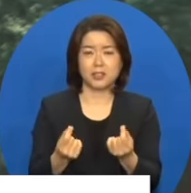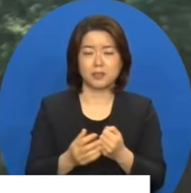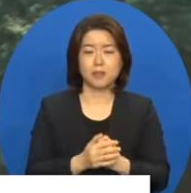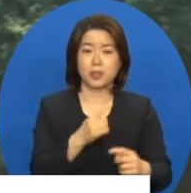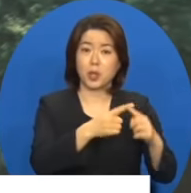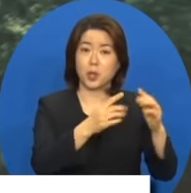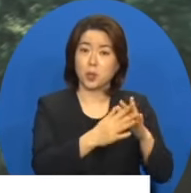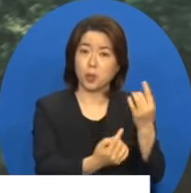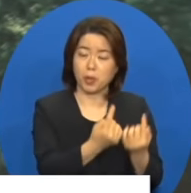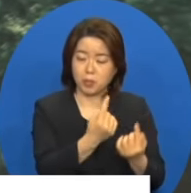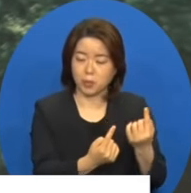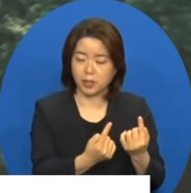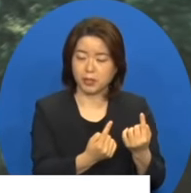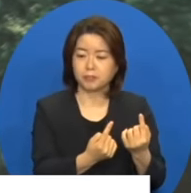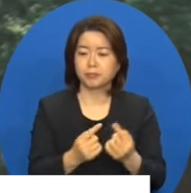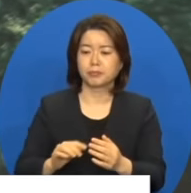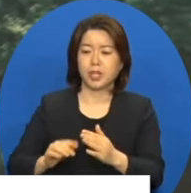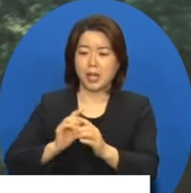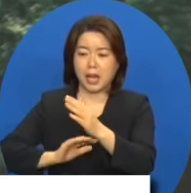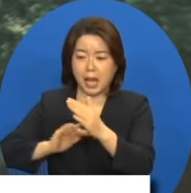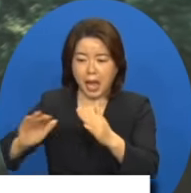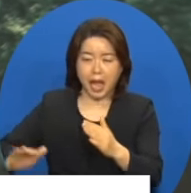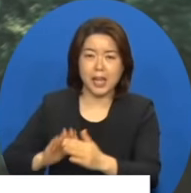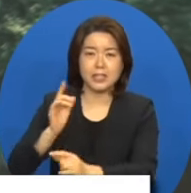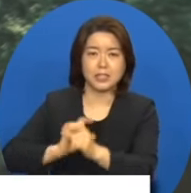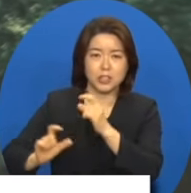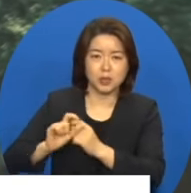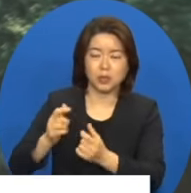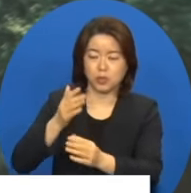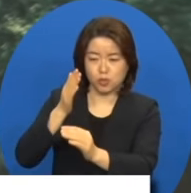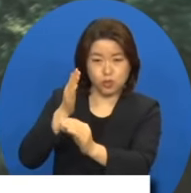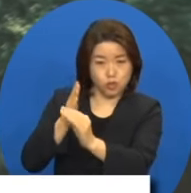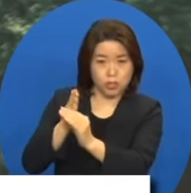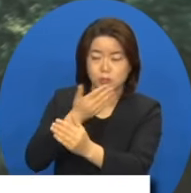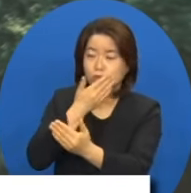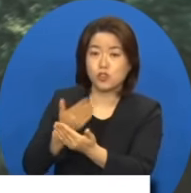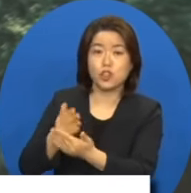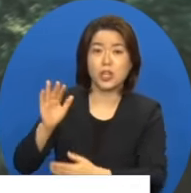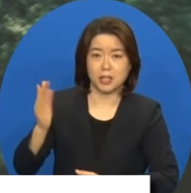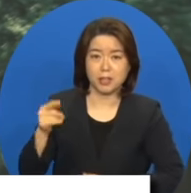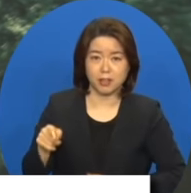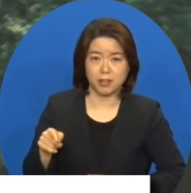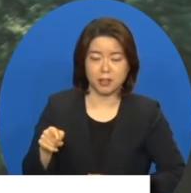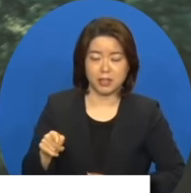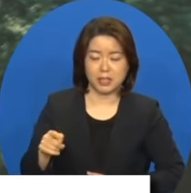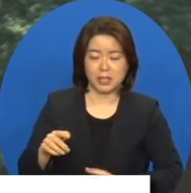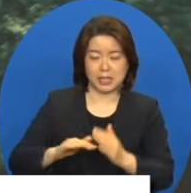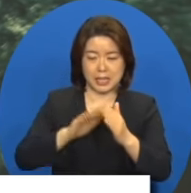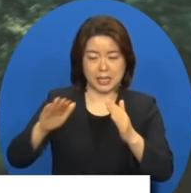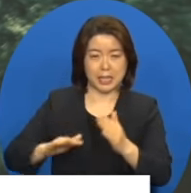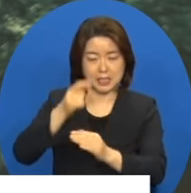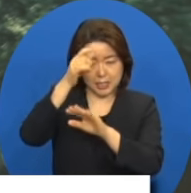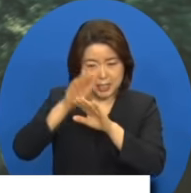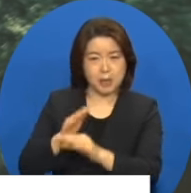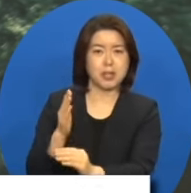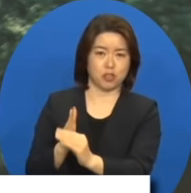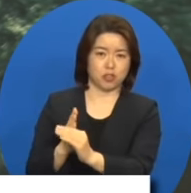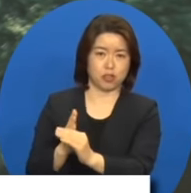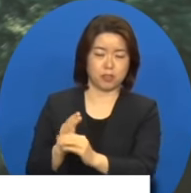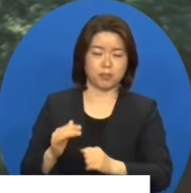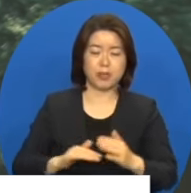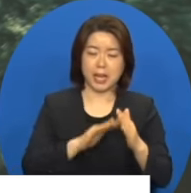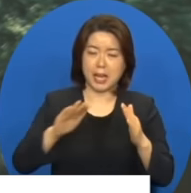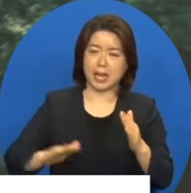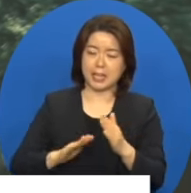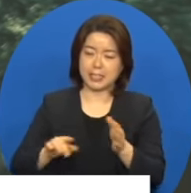교회보다도 가정이 중심이 되어야 하는 일, 가정이 예배의 중심이고 가정이 신앙